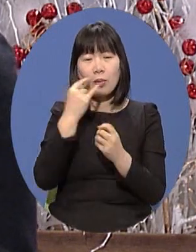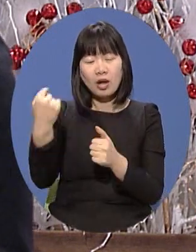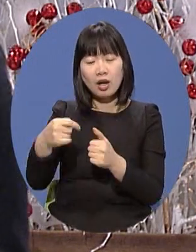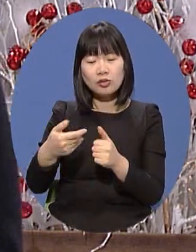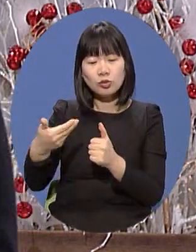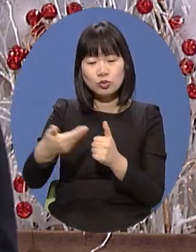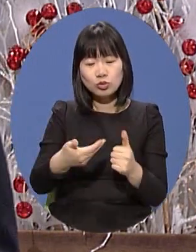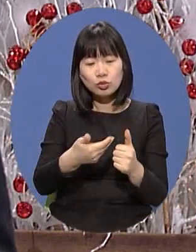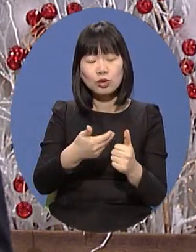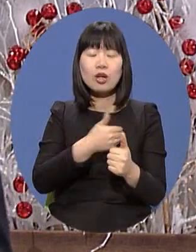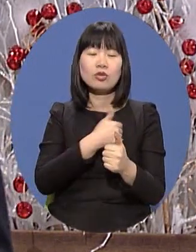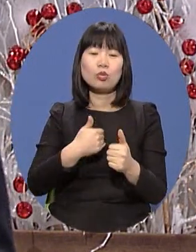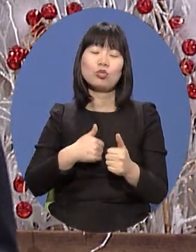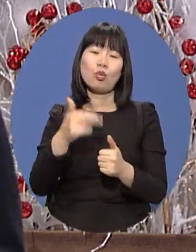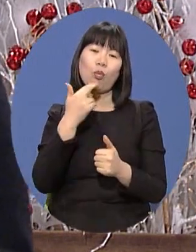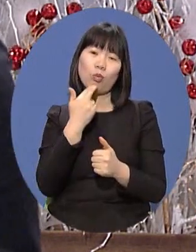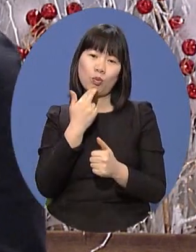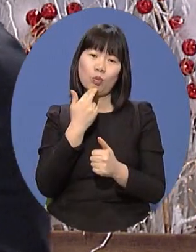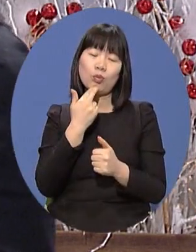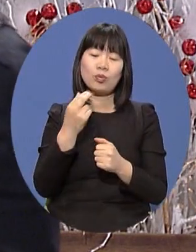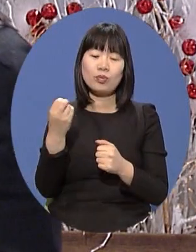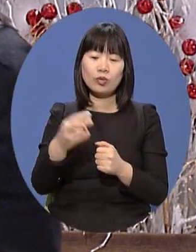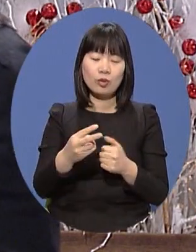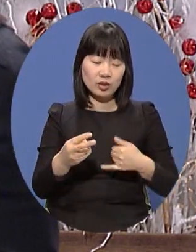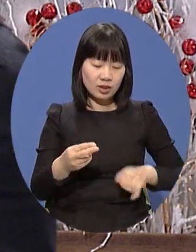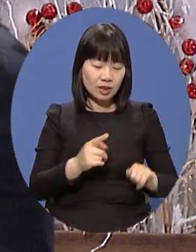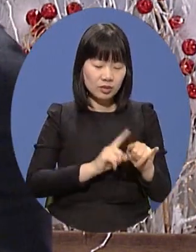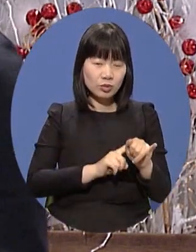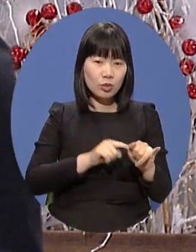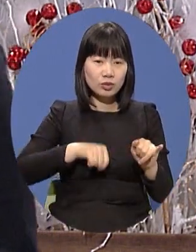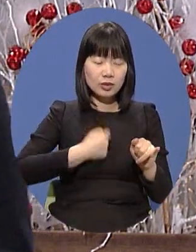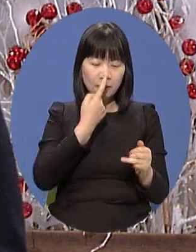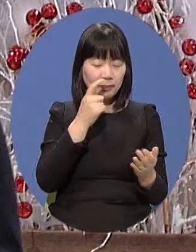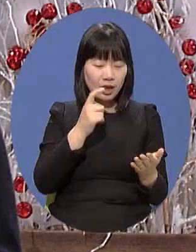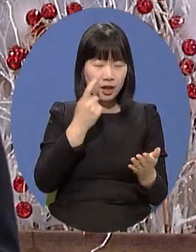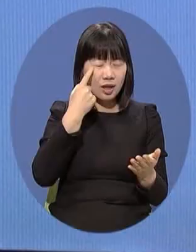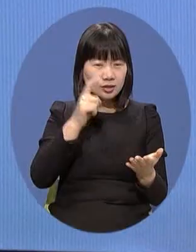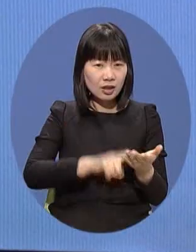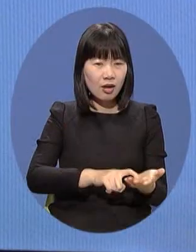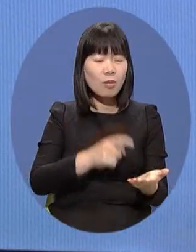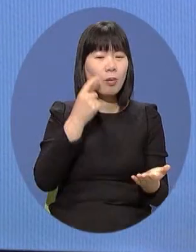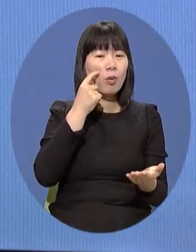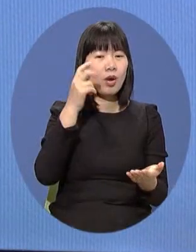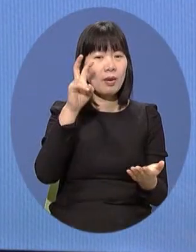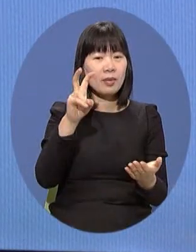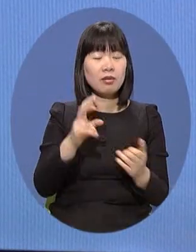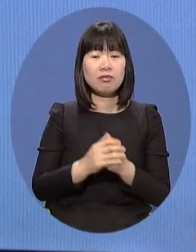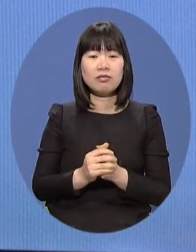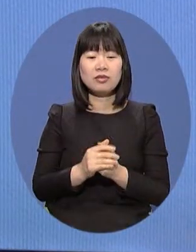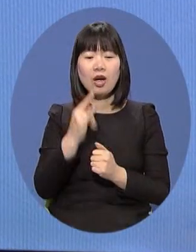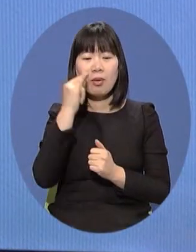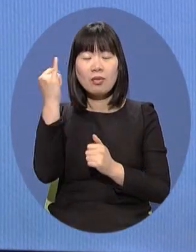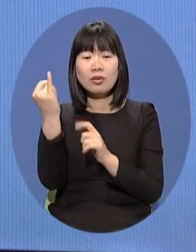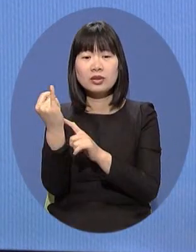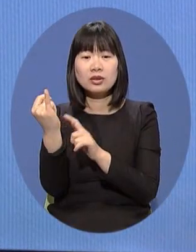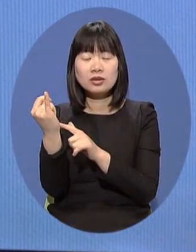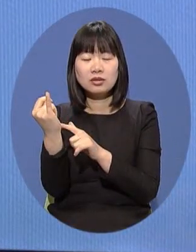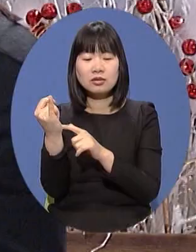가르쳐줄 엄두를 못 내셨던 것 같고 아이도 이것을 스스로 발견을 못 해낸 것 같습니다. 네. 네, 그래서